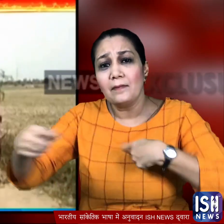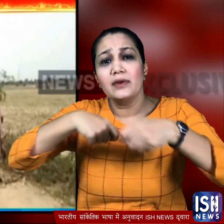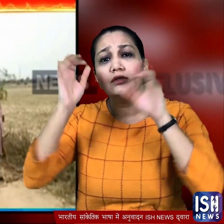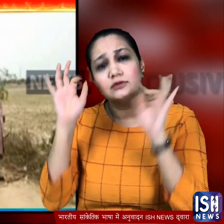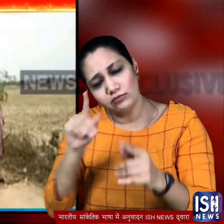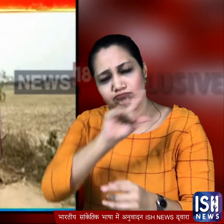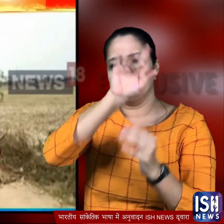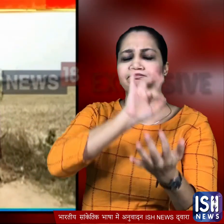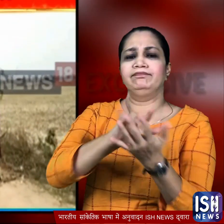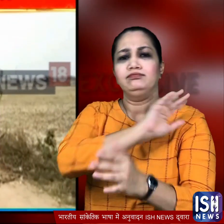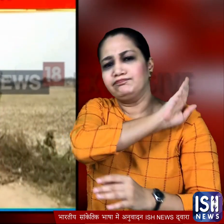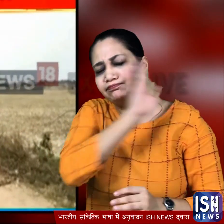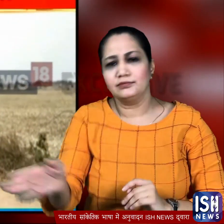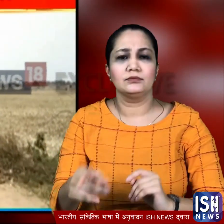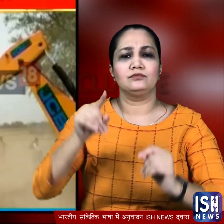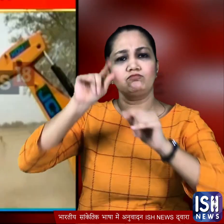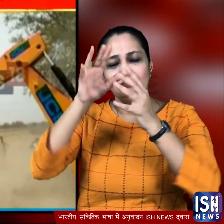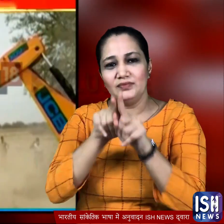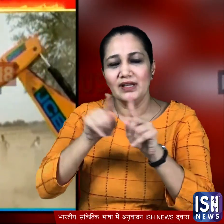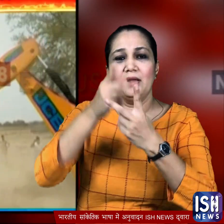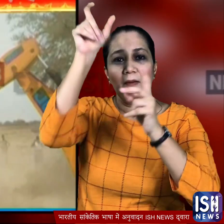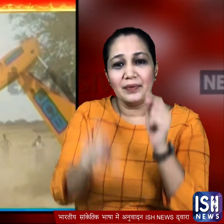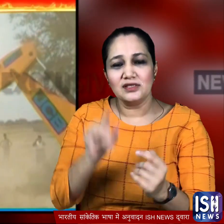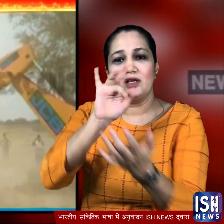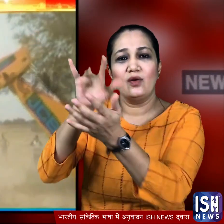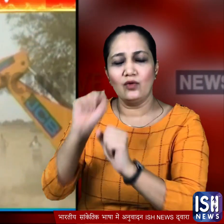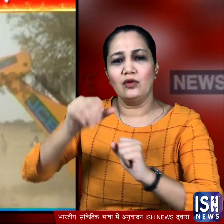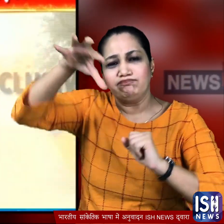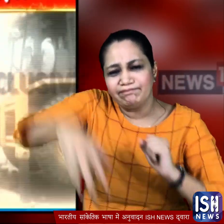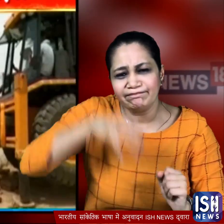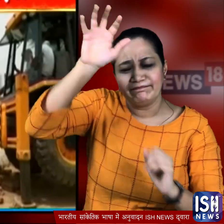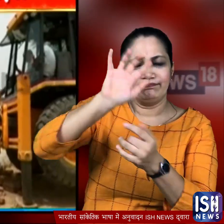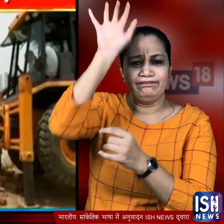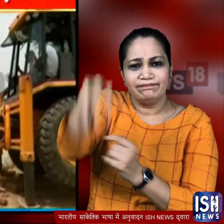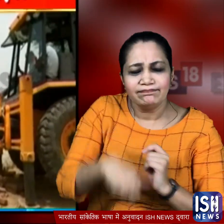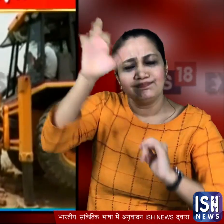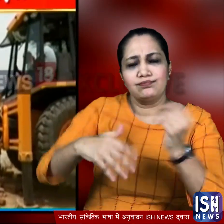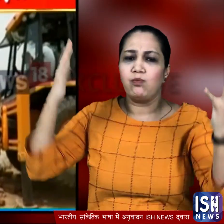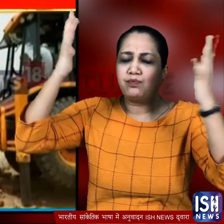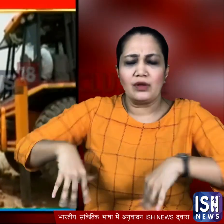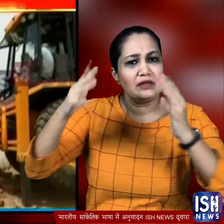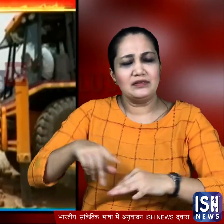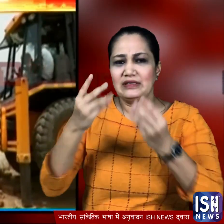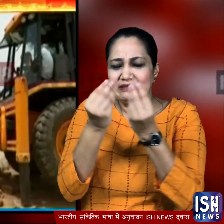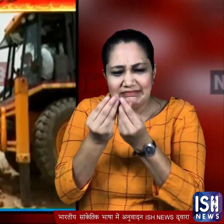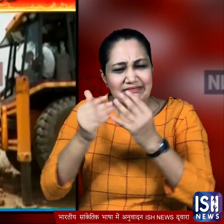था। पुलिस ने सख्त कार्रवाई करते हुए शराब माफिया के ठिकाने पर बुलडोजर चला दिया और कुछ ही पल में वहां ईंट और